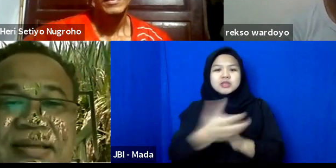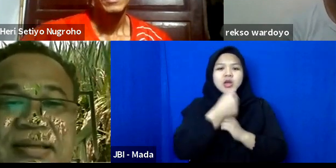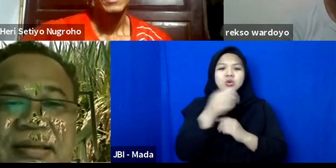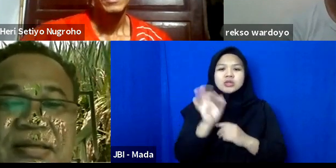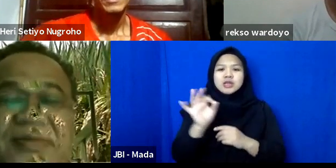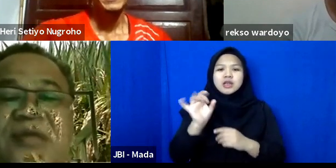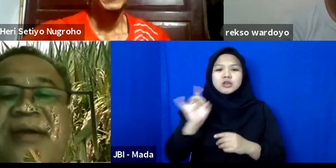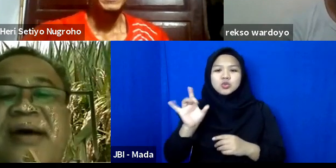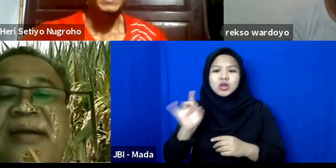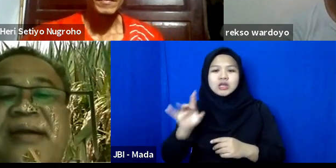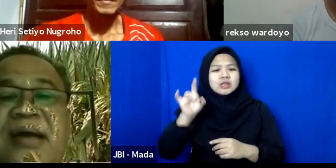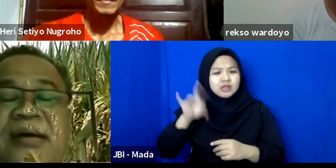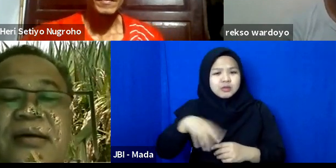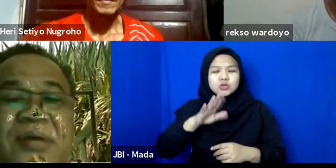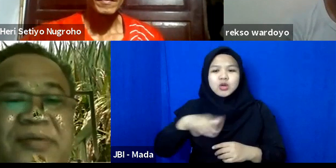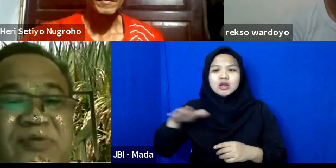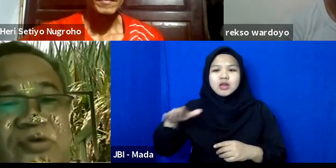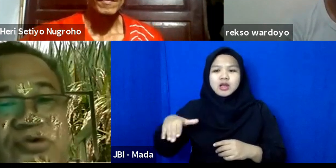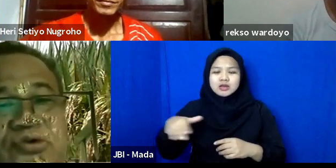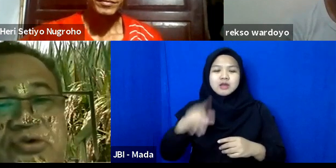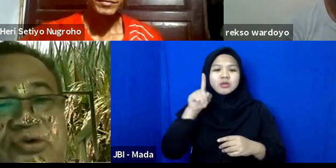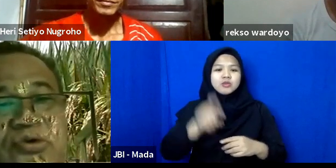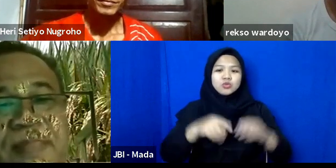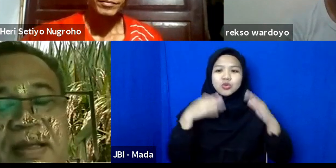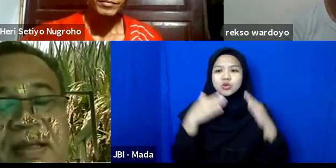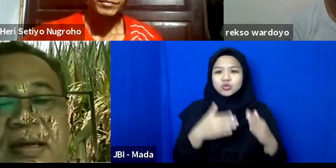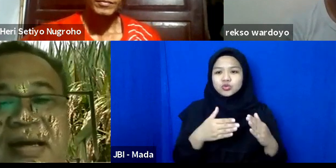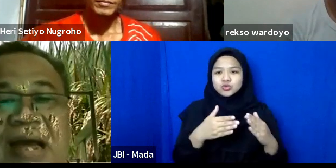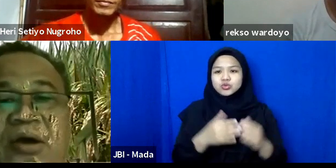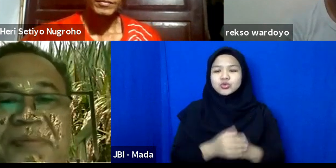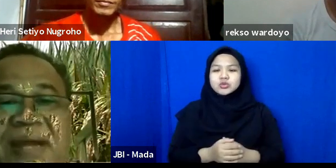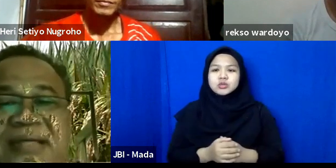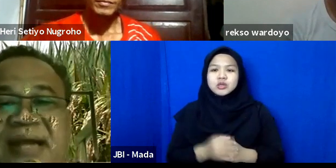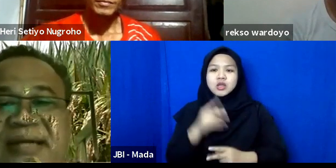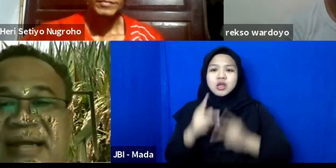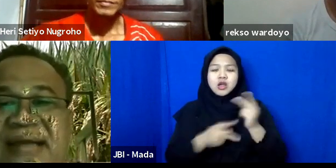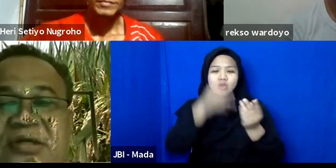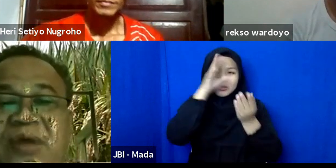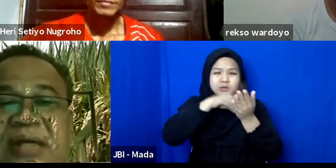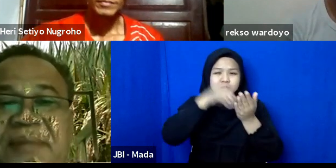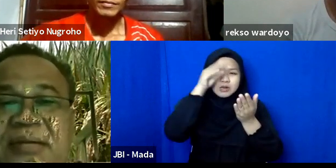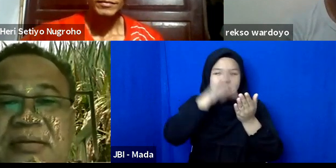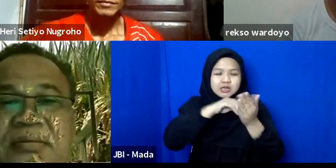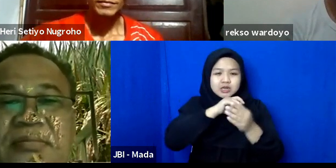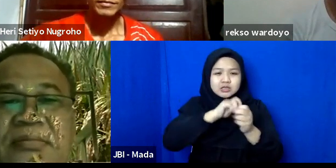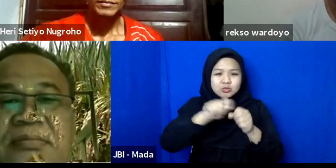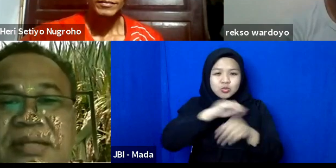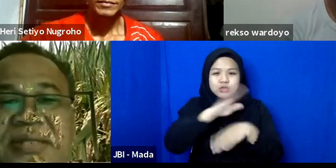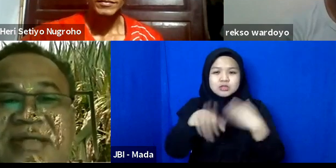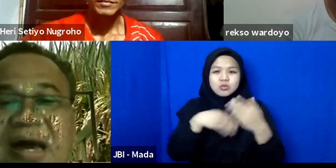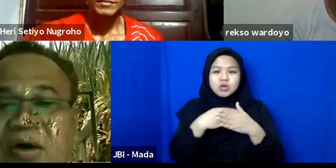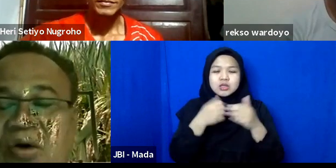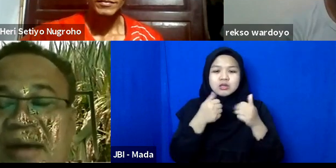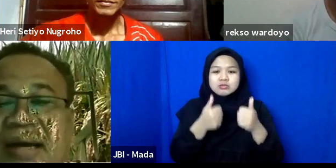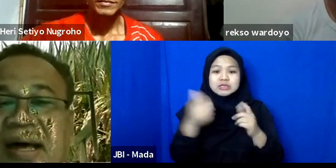kecuali termasuk anak-anak yang berkebutuhan khusus kalau pembelajaran dirancang semua dapat